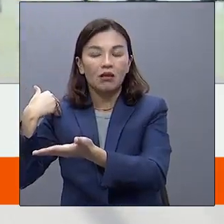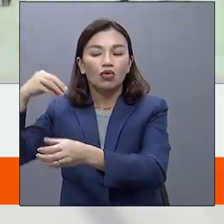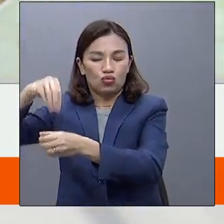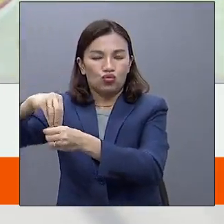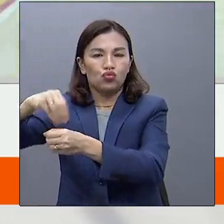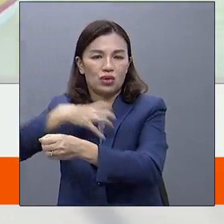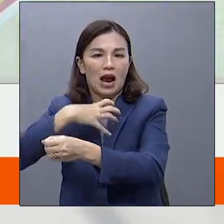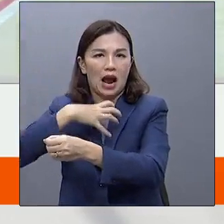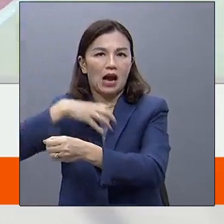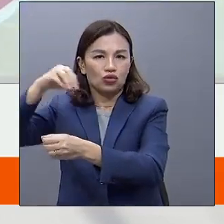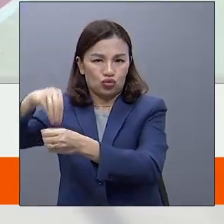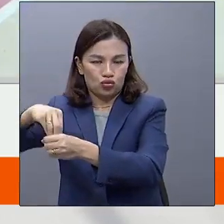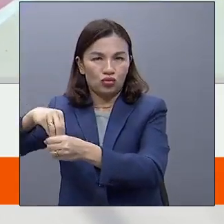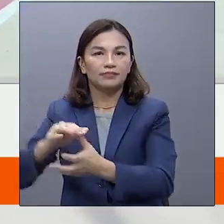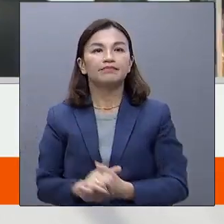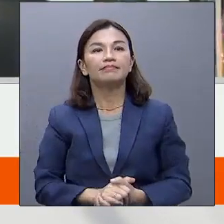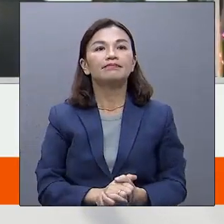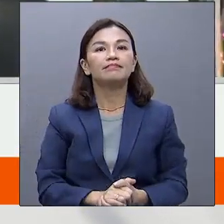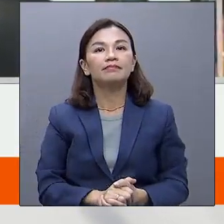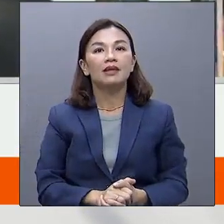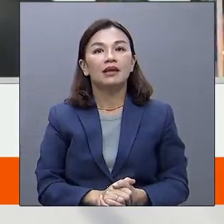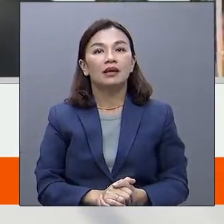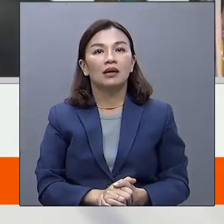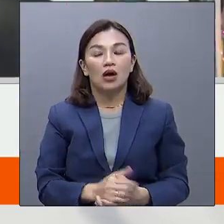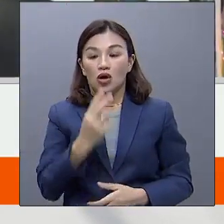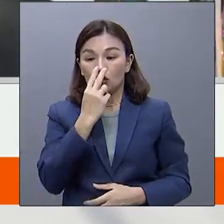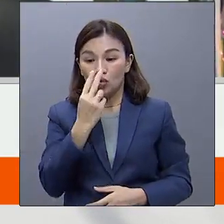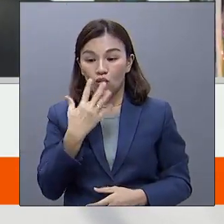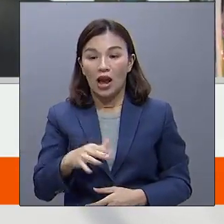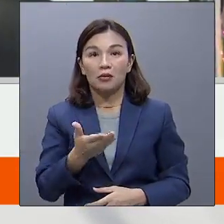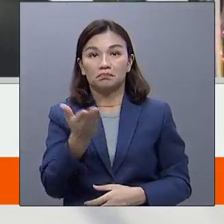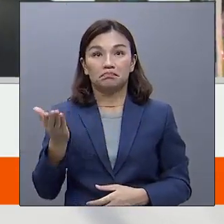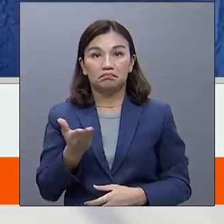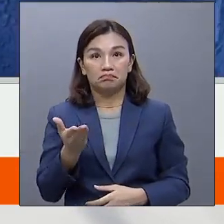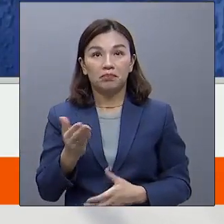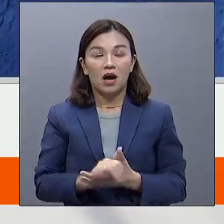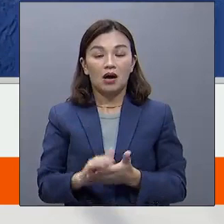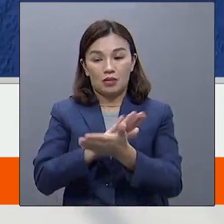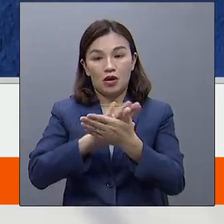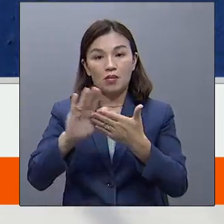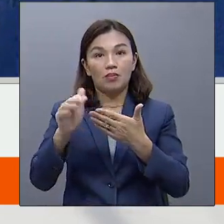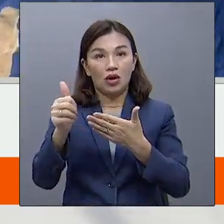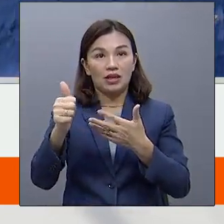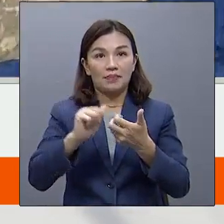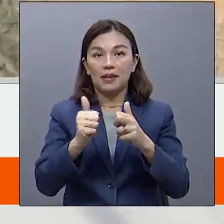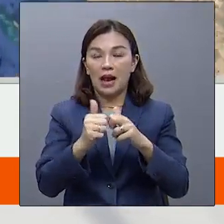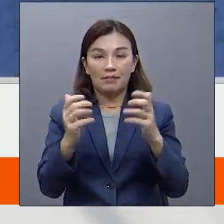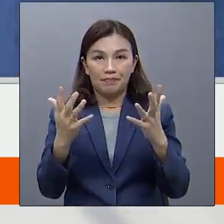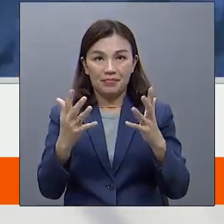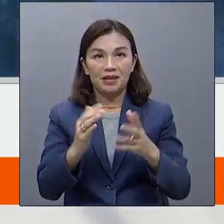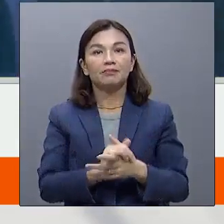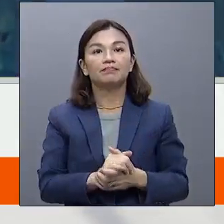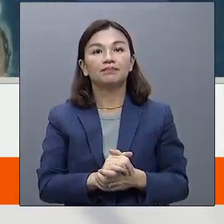ได้จะไม่ได้ขึ้นเครื่องบินกลับไปเพราะโดยโดยภาพรวมก็ก็เรียบร้อยดีนะครับก็เอ่อก็มี